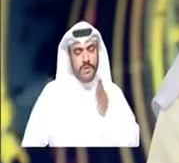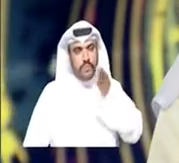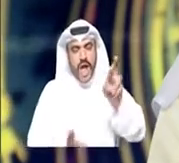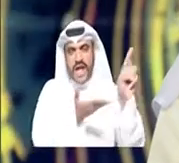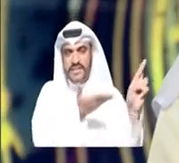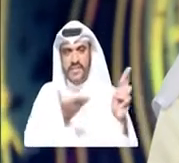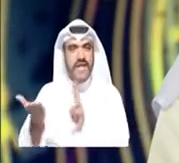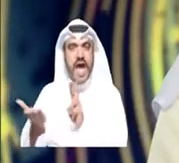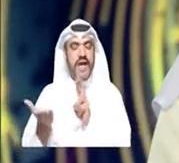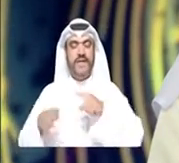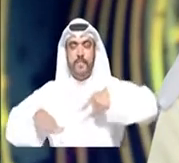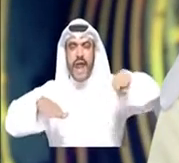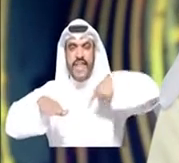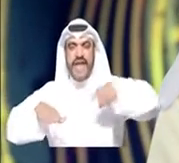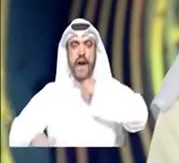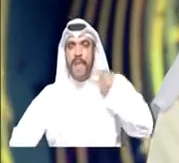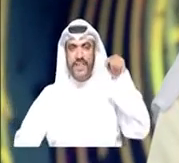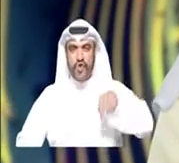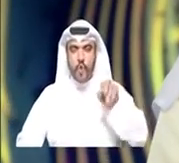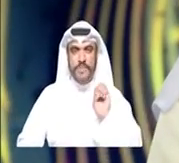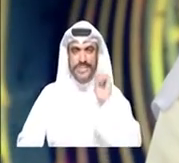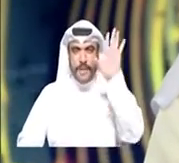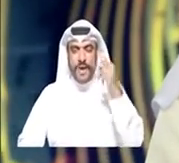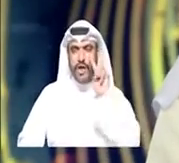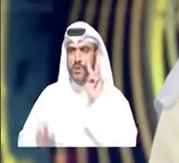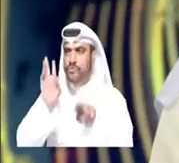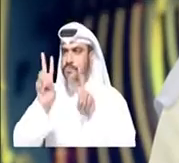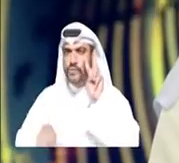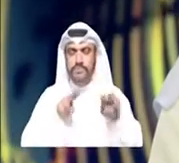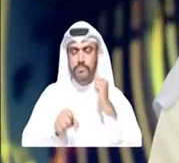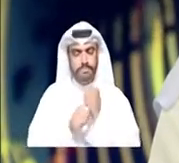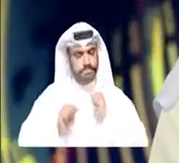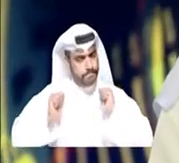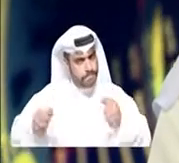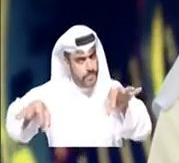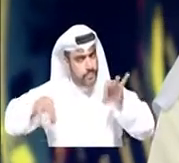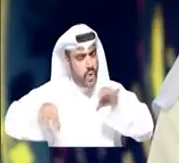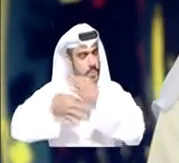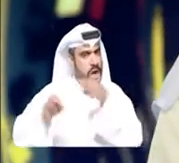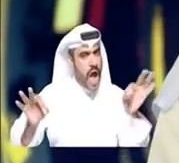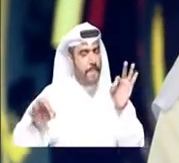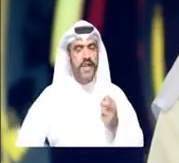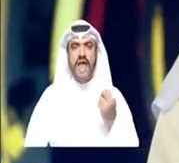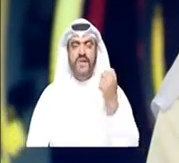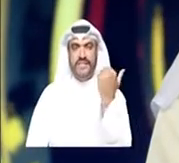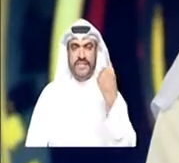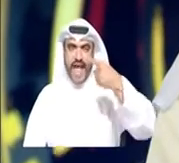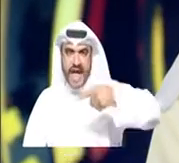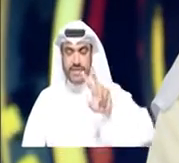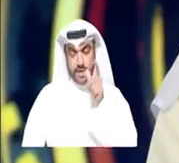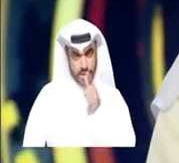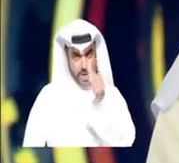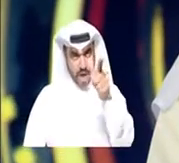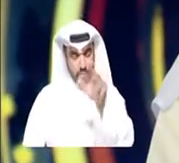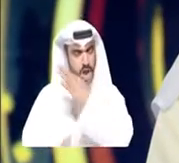مقر إدارة شؤون الانتخابات للاطلاع على آخر الاستعدادات لانتخابات مجلس الأمة 2016 أكد